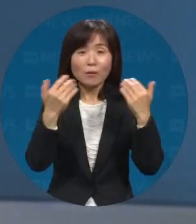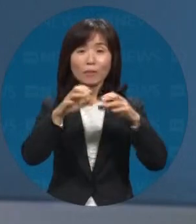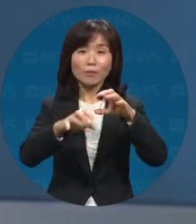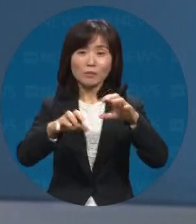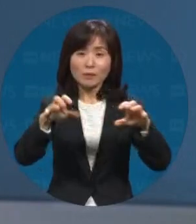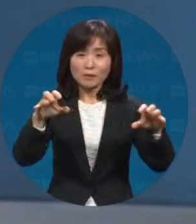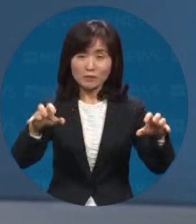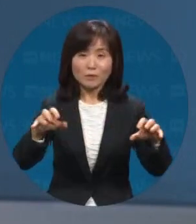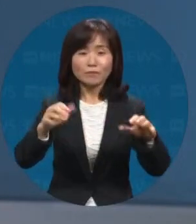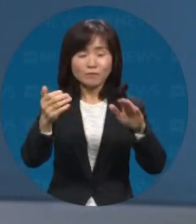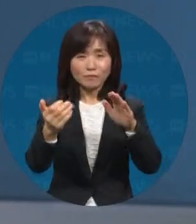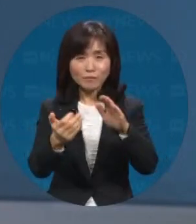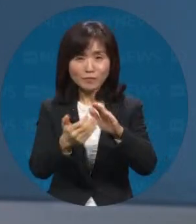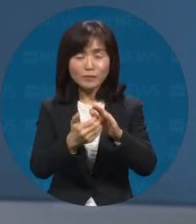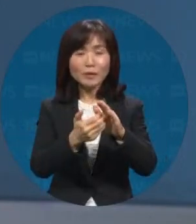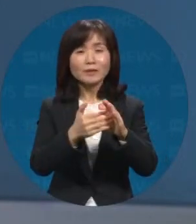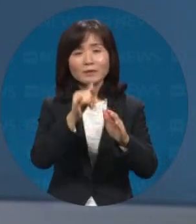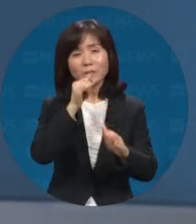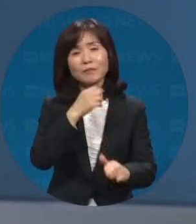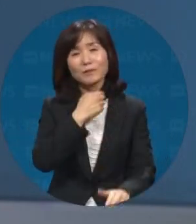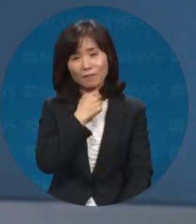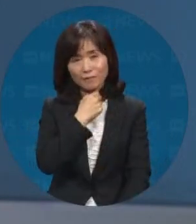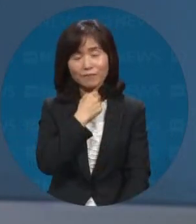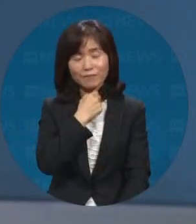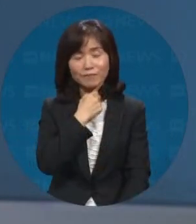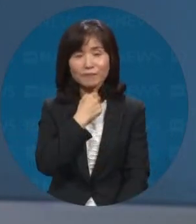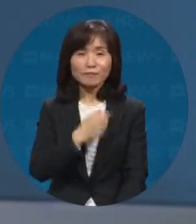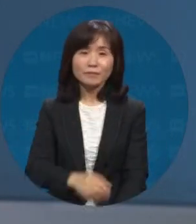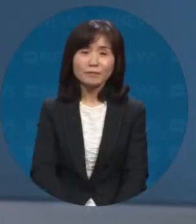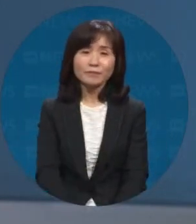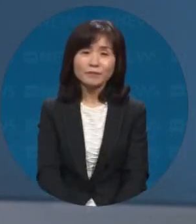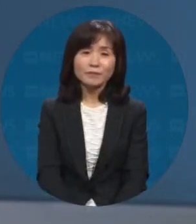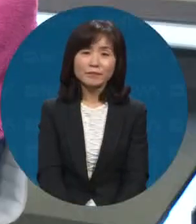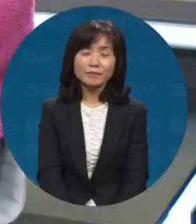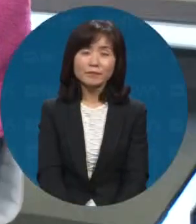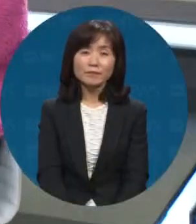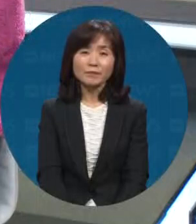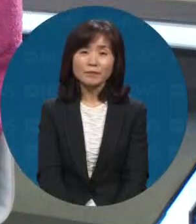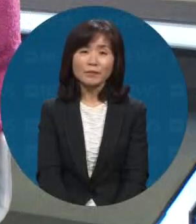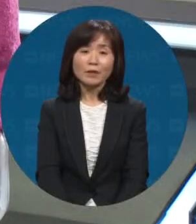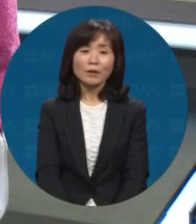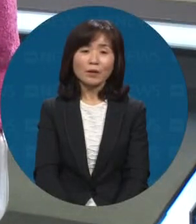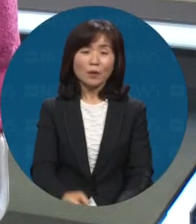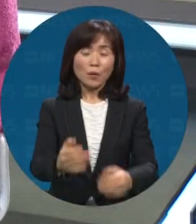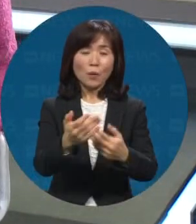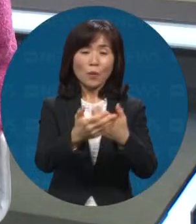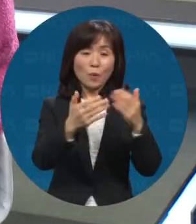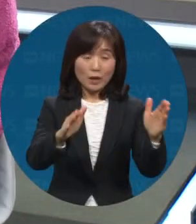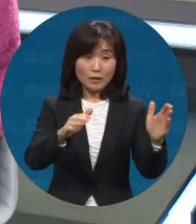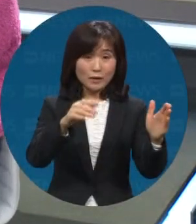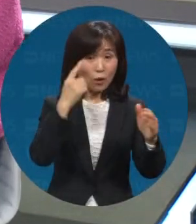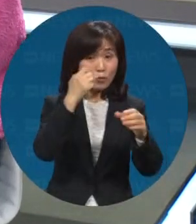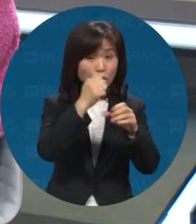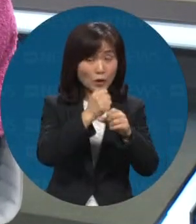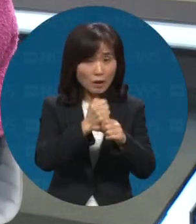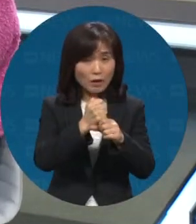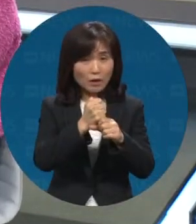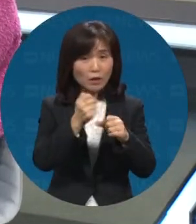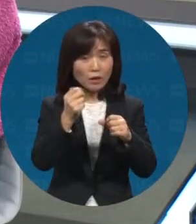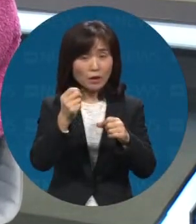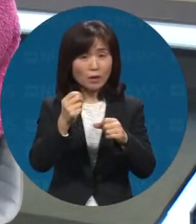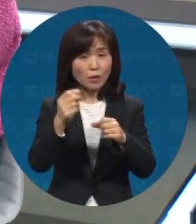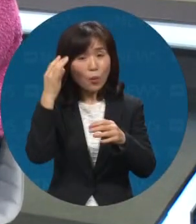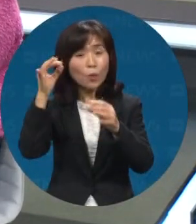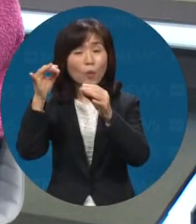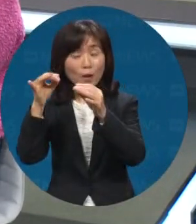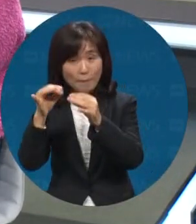많이 이루어질 수 있다면 좋겠다는 생각을 해봅니다네 우리 공간 연구가 공간의 변화가